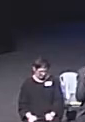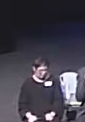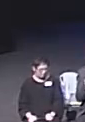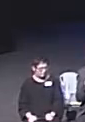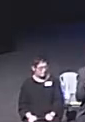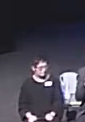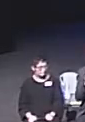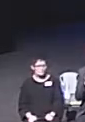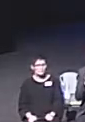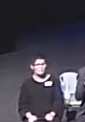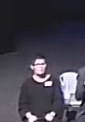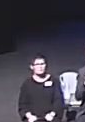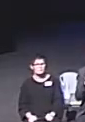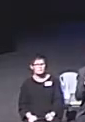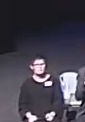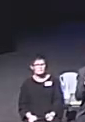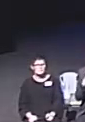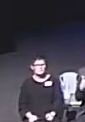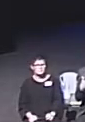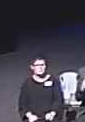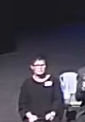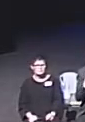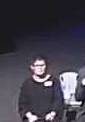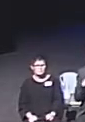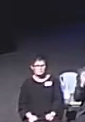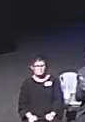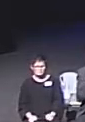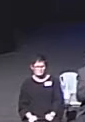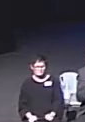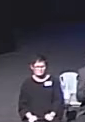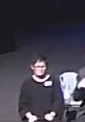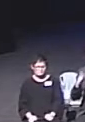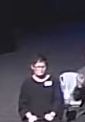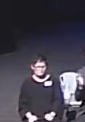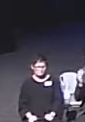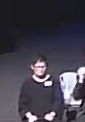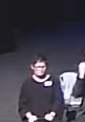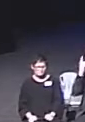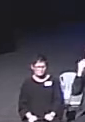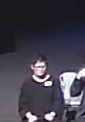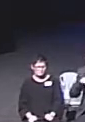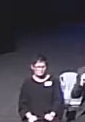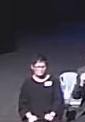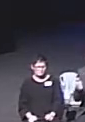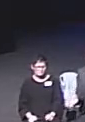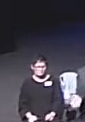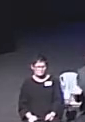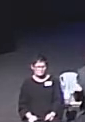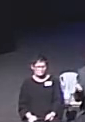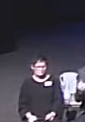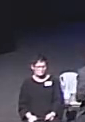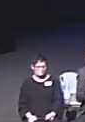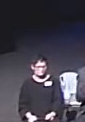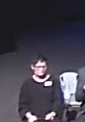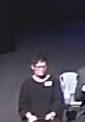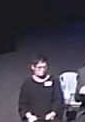on, niin, haluamme kouluihin ja myös aikuisille kulttuurikasvatusta, jotka hyödyntää